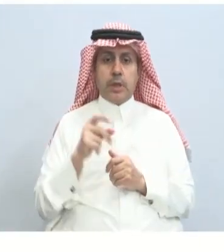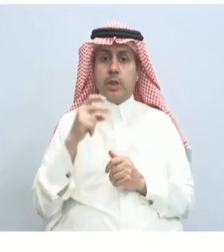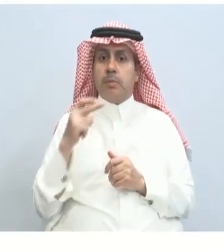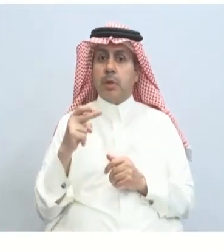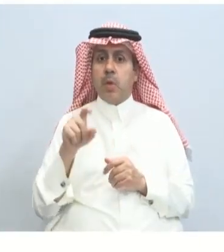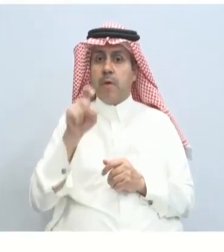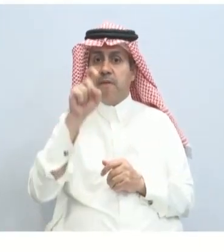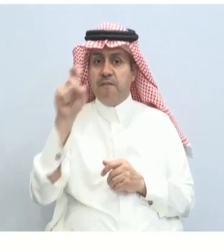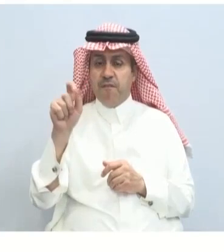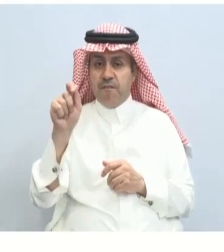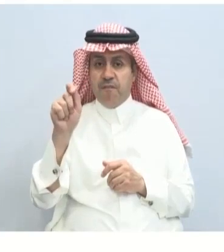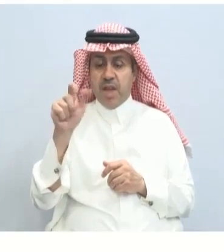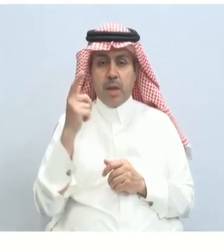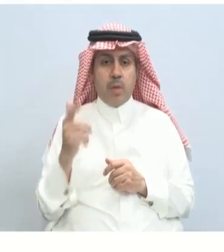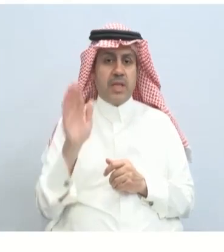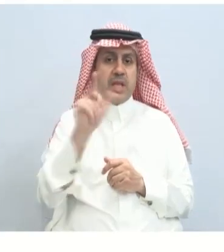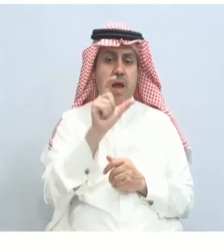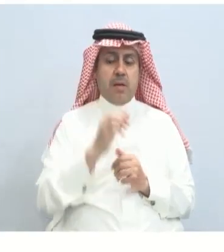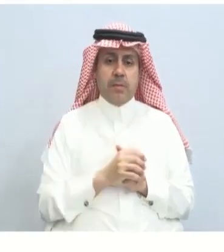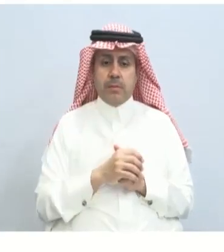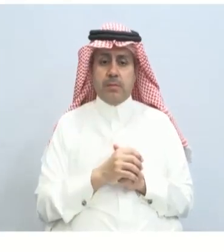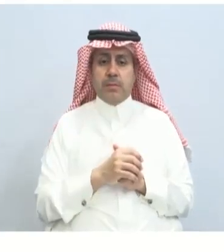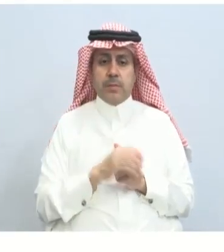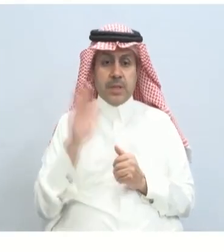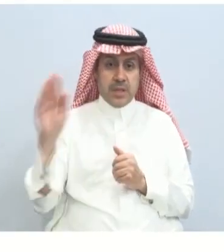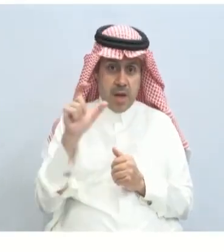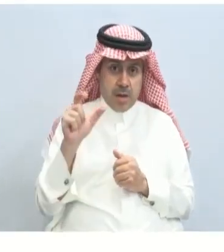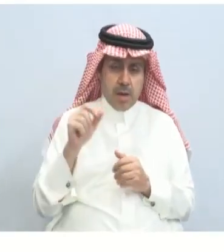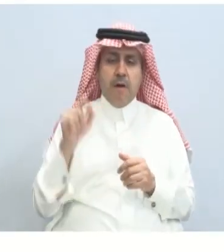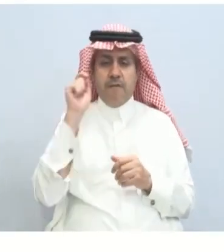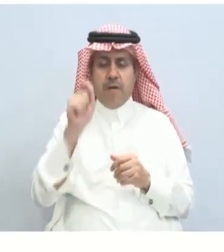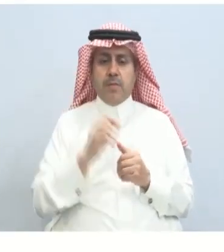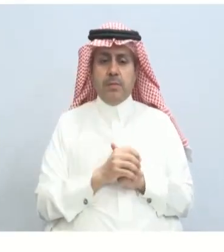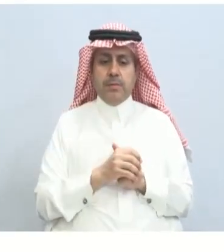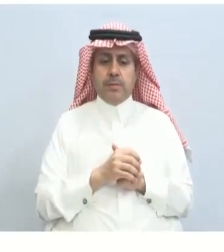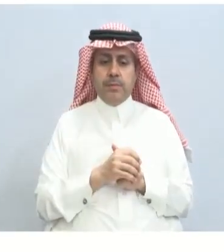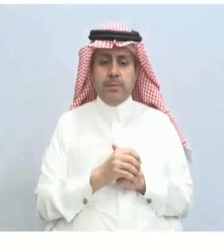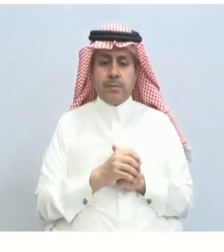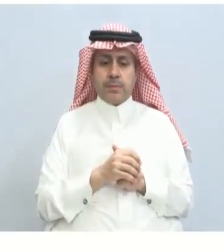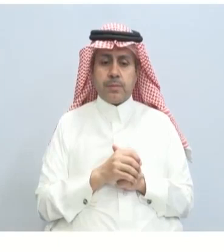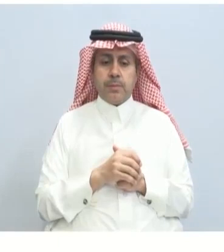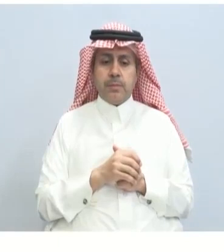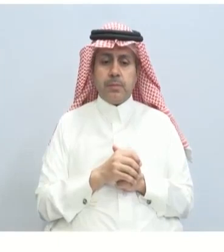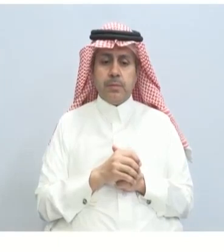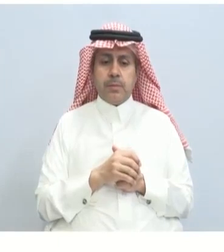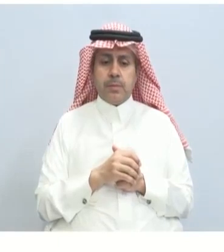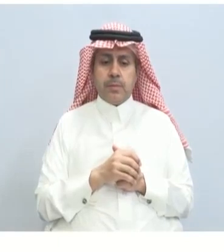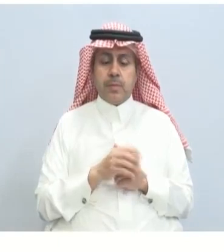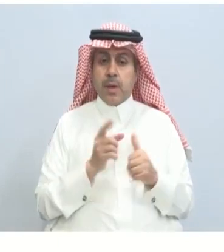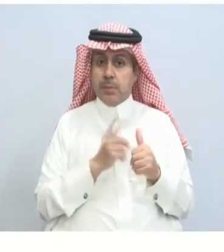طلب مني ساين ثيتا طلب الساين ثيتا طلب الساين ثيتا في المعادله